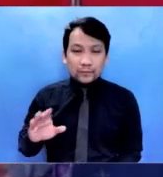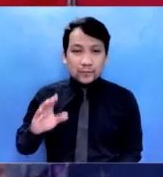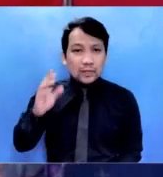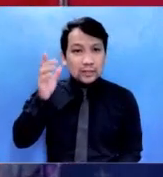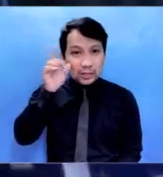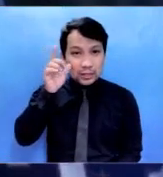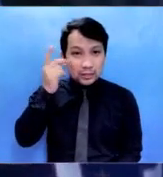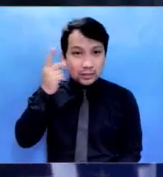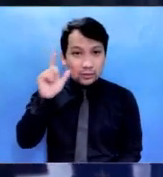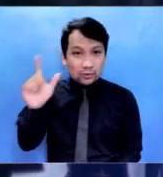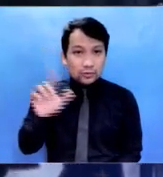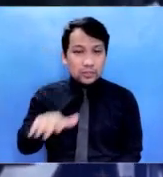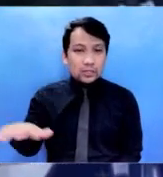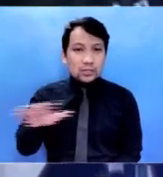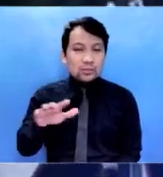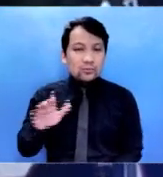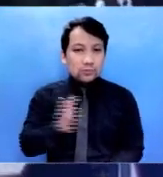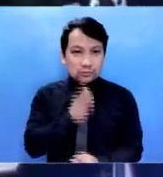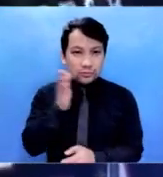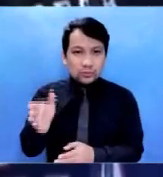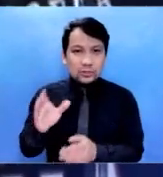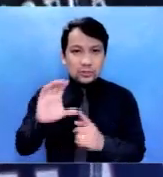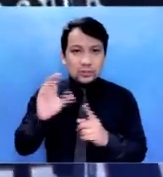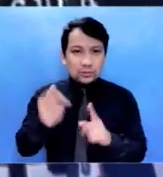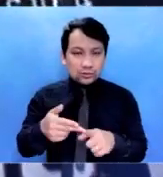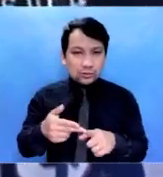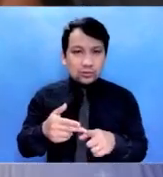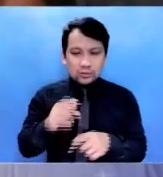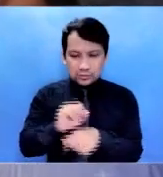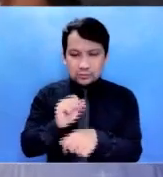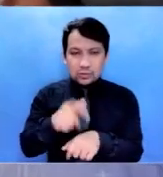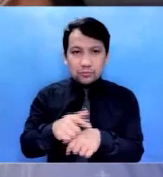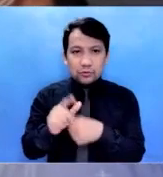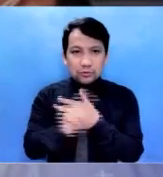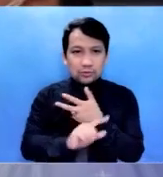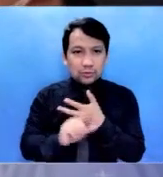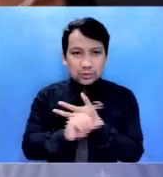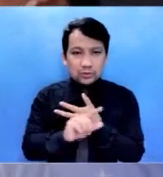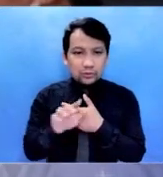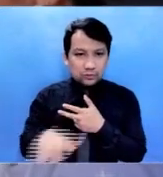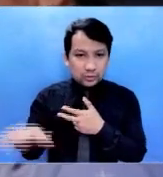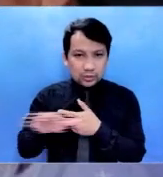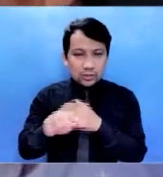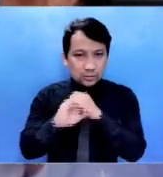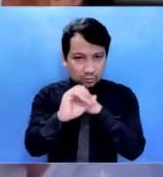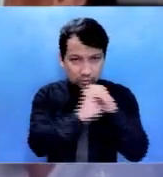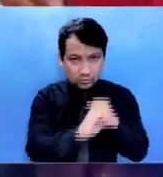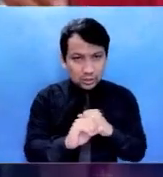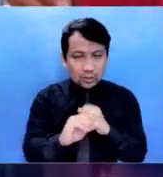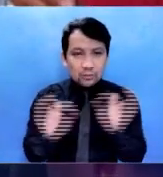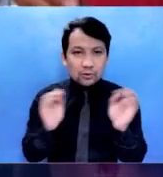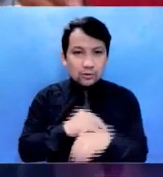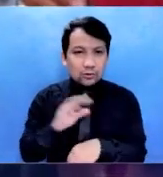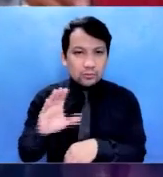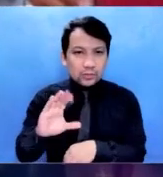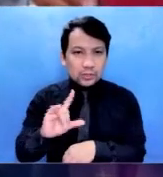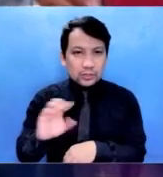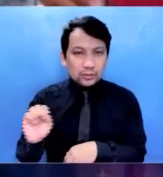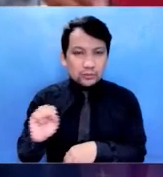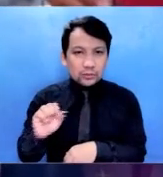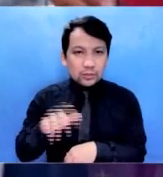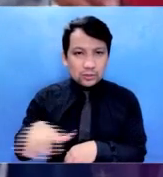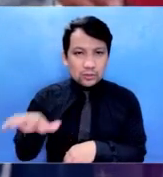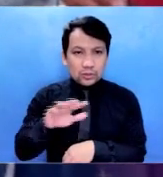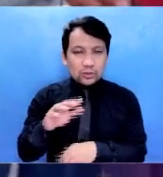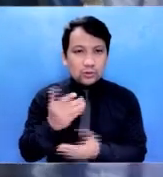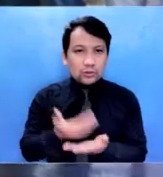Guzman naman nagpunta sa City Hall ng San Pablo, Laguna. Dumalo rin siya sa protesta sa opisina ng Calabarzon Wage Boards sa